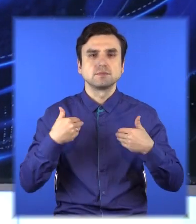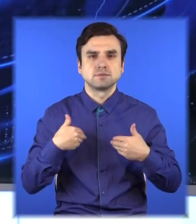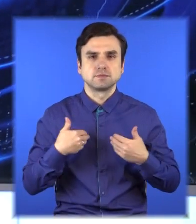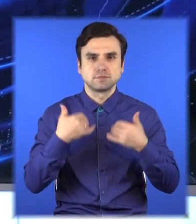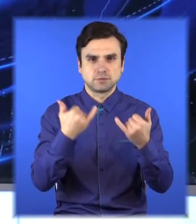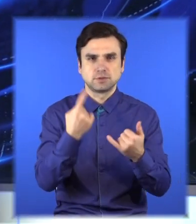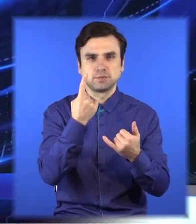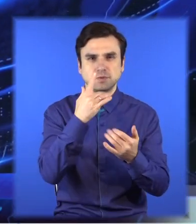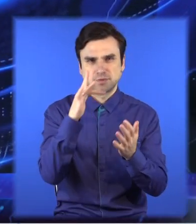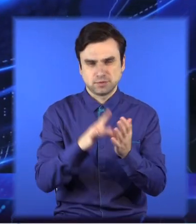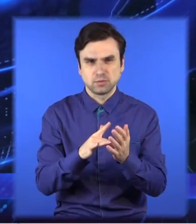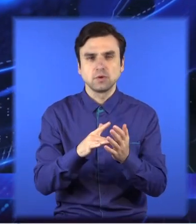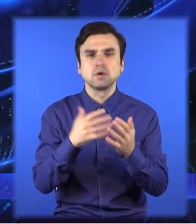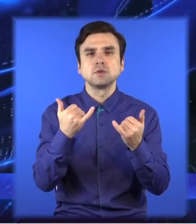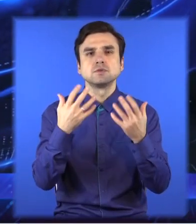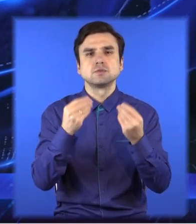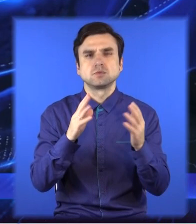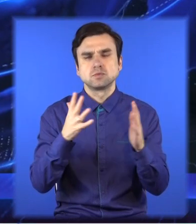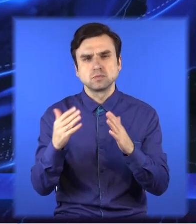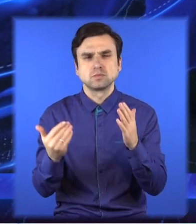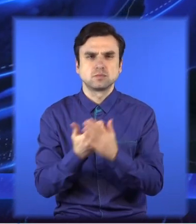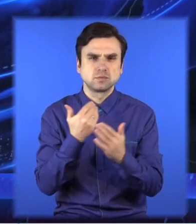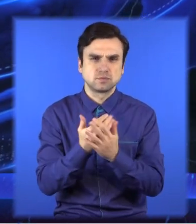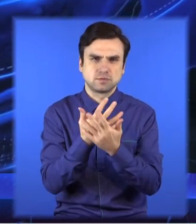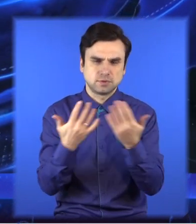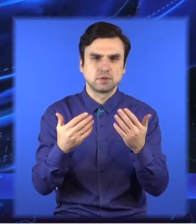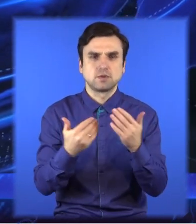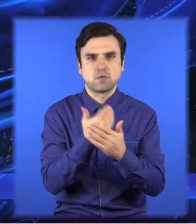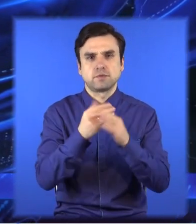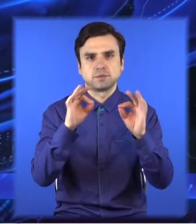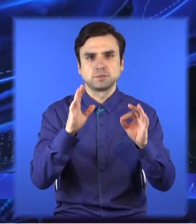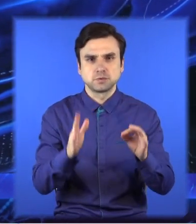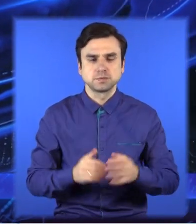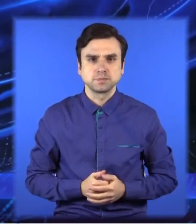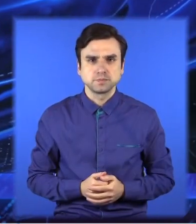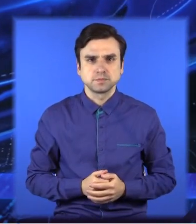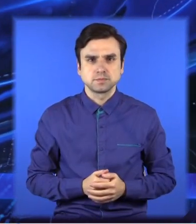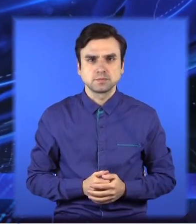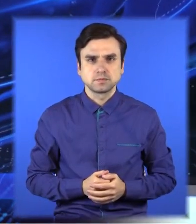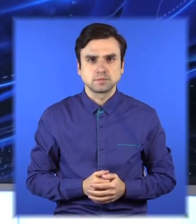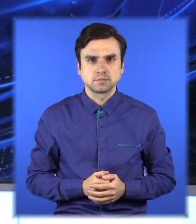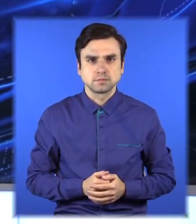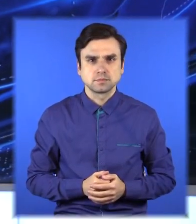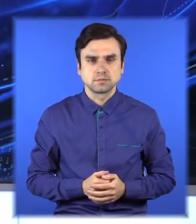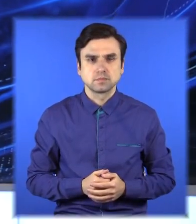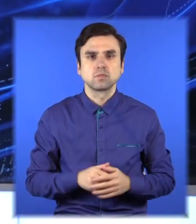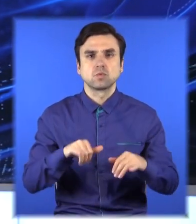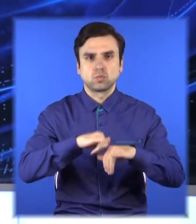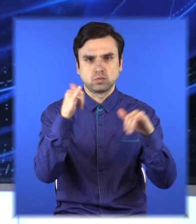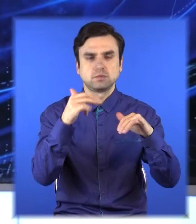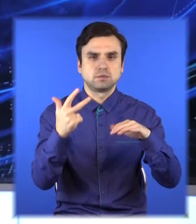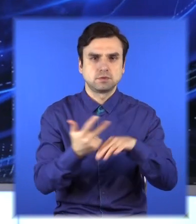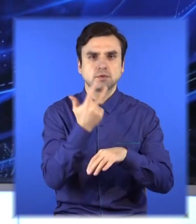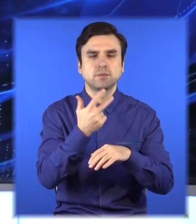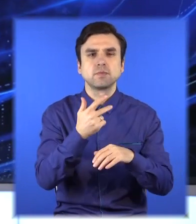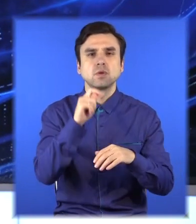Вітаю в ефірі першого міського новини. В студії працює Владислав Новіков. Про найголовніші події розповімо прямо зараз. Більше в